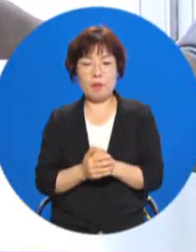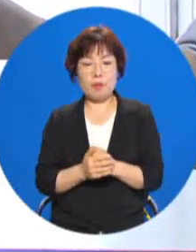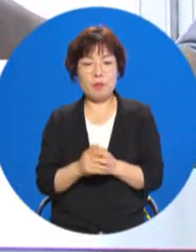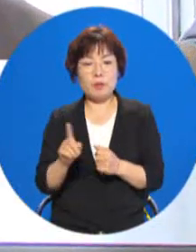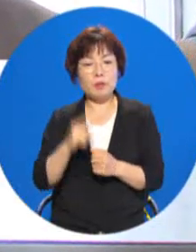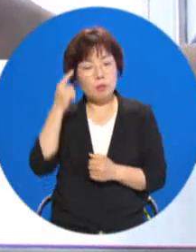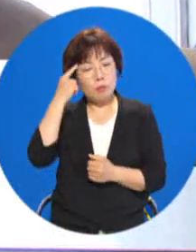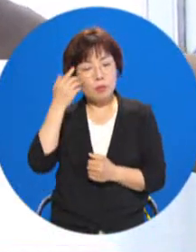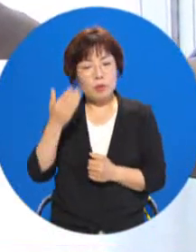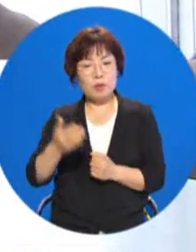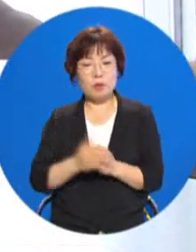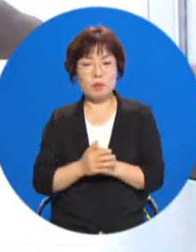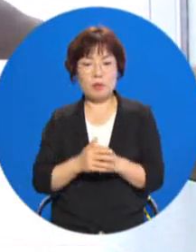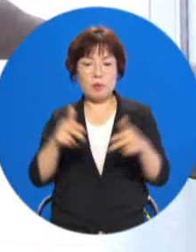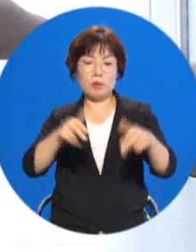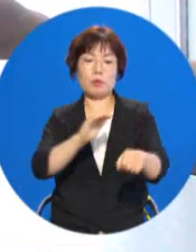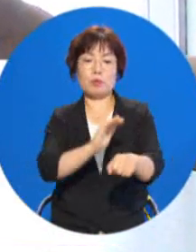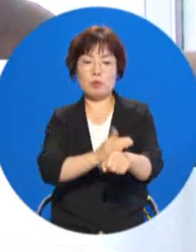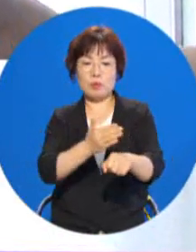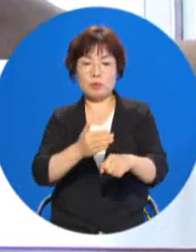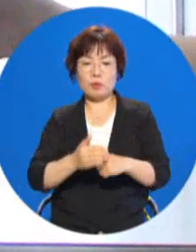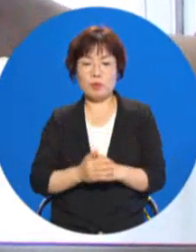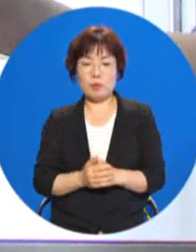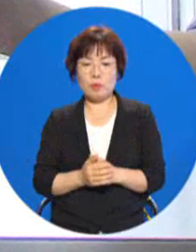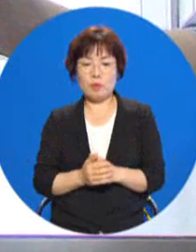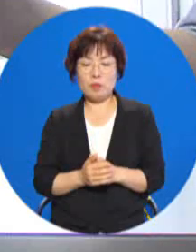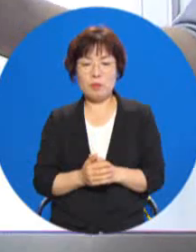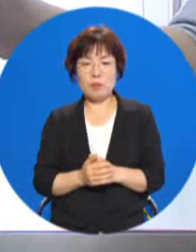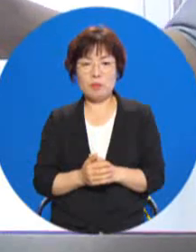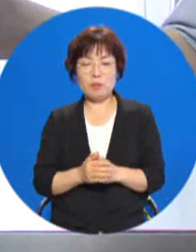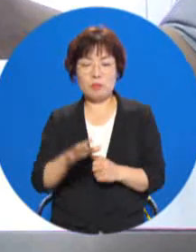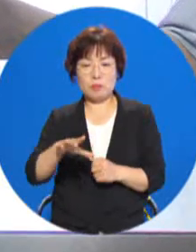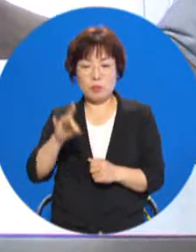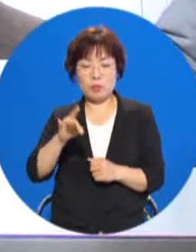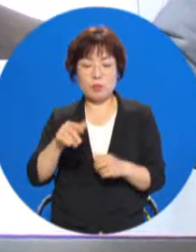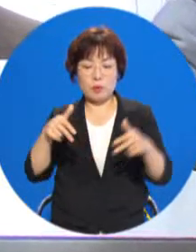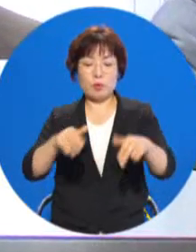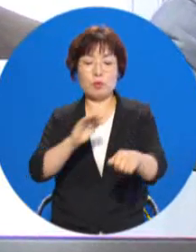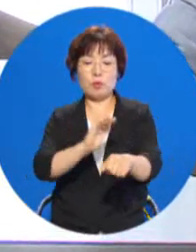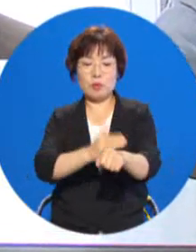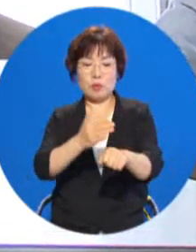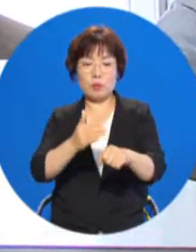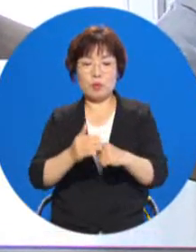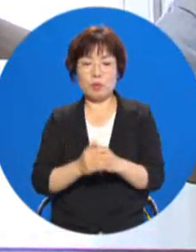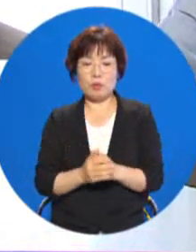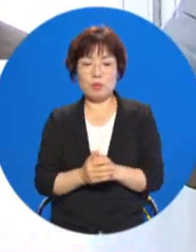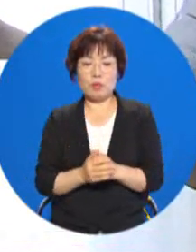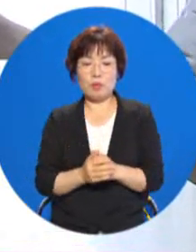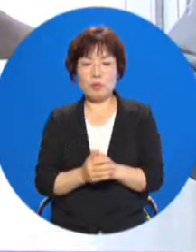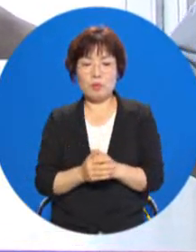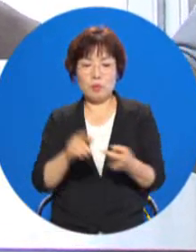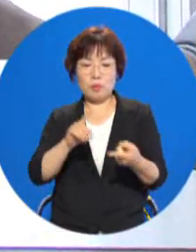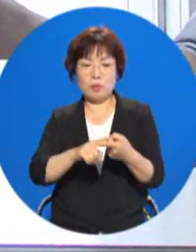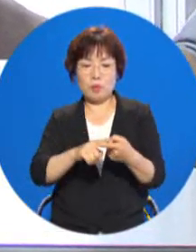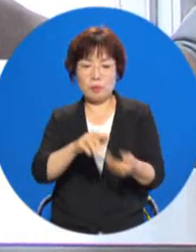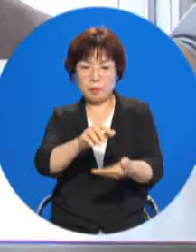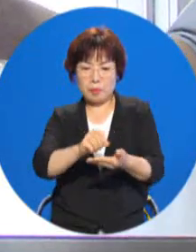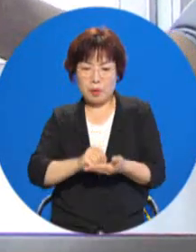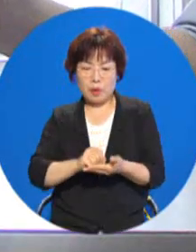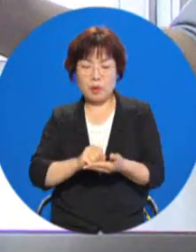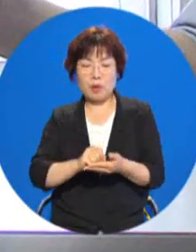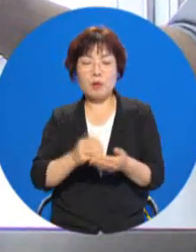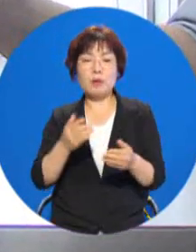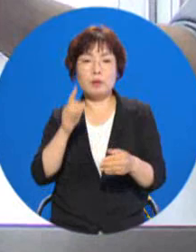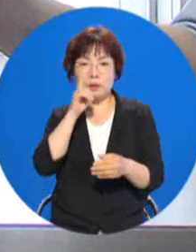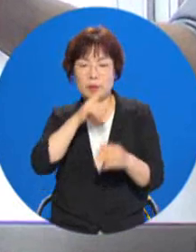어떻게 생각하십니까? 그것은 직원들이 잘못했고 첫째는 직원들이 잘못한 것도 있지만은 거기에 수용하는 사람들이